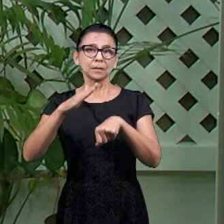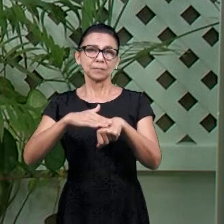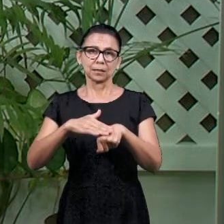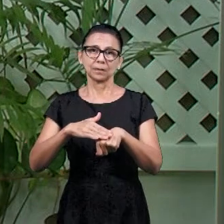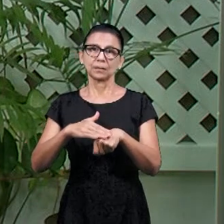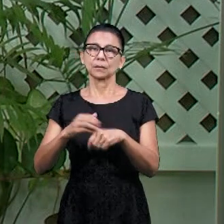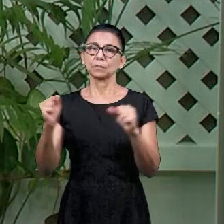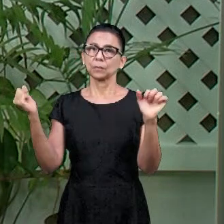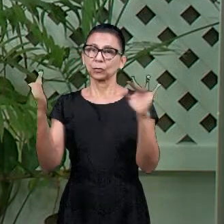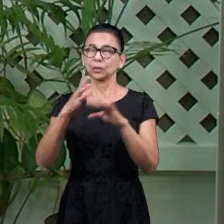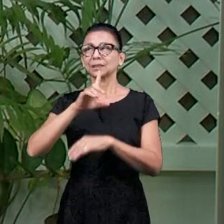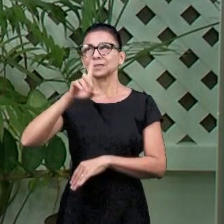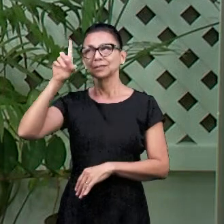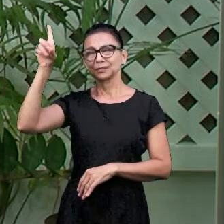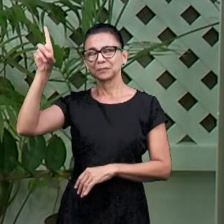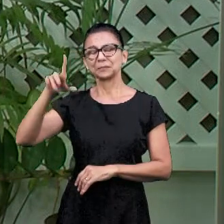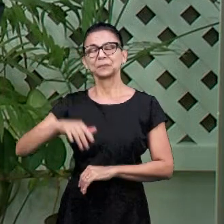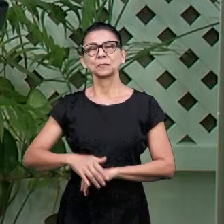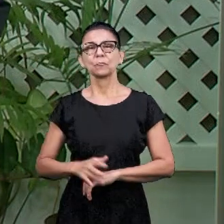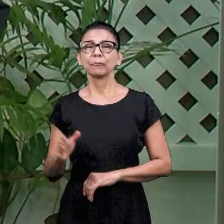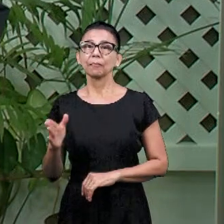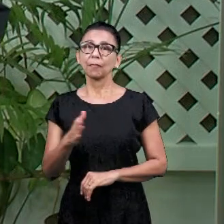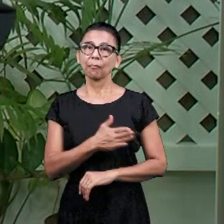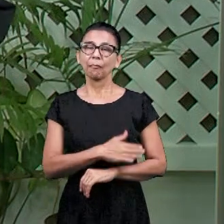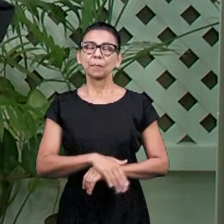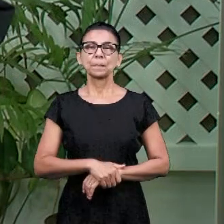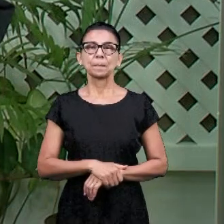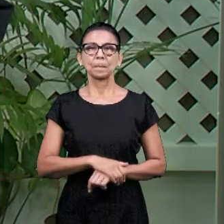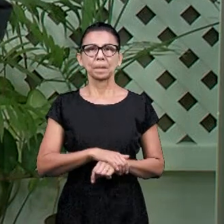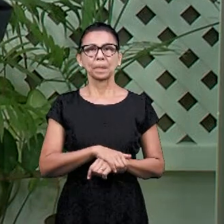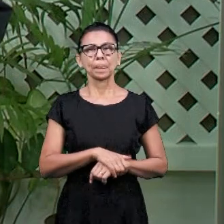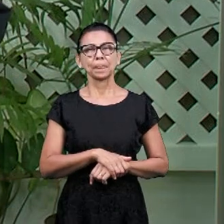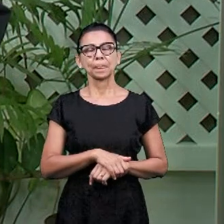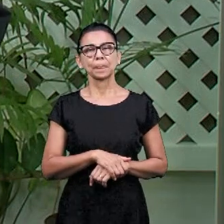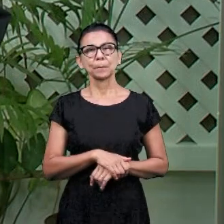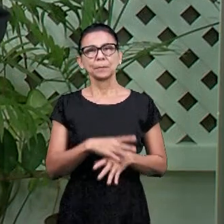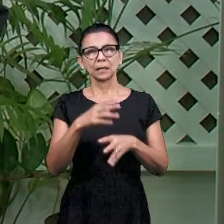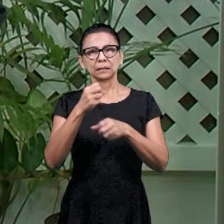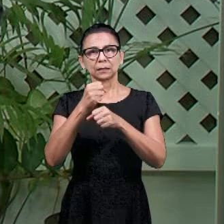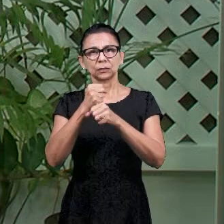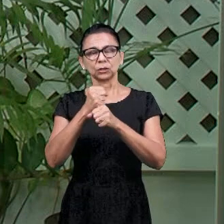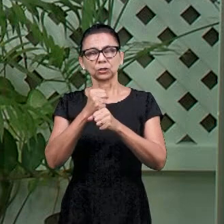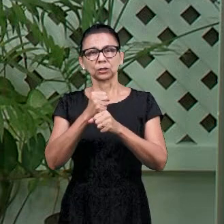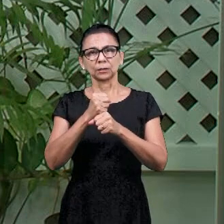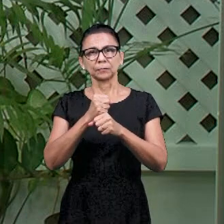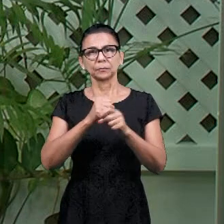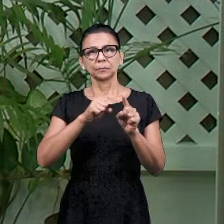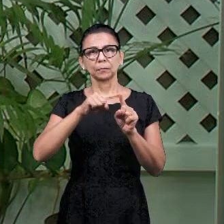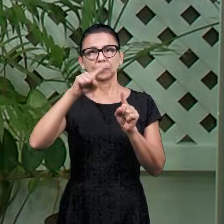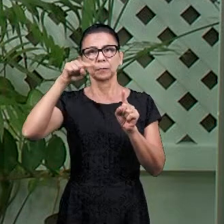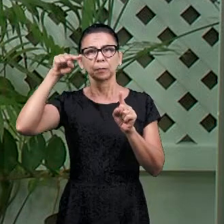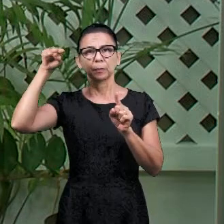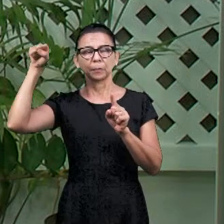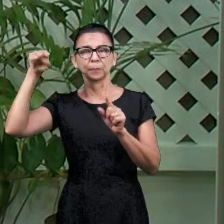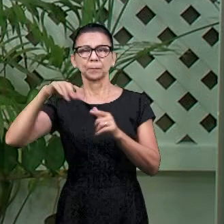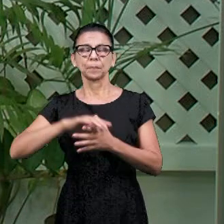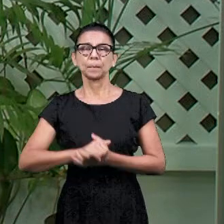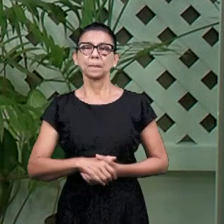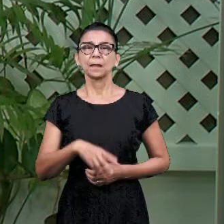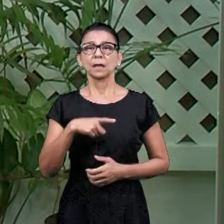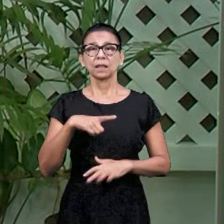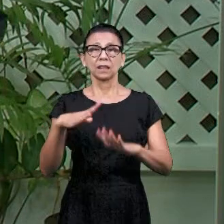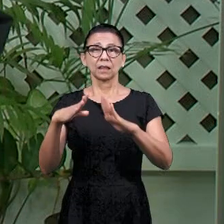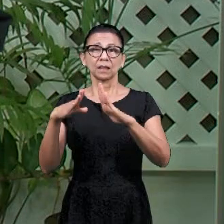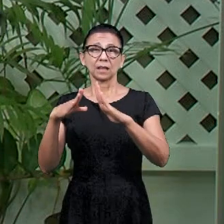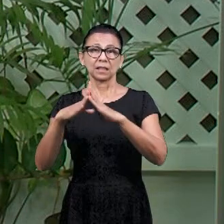nombre de participants, cela pour la gloire de notre Seigneur. Mais je veux apporter ici une donnée qui n'est pas bonne. Nous avons ici un